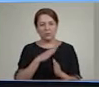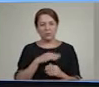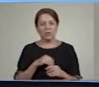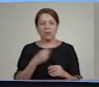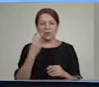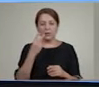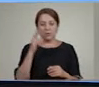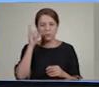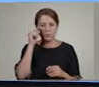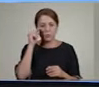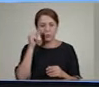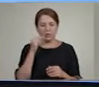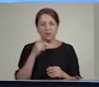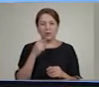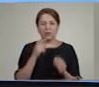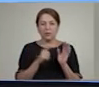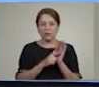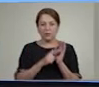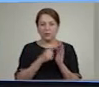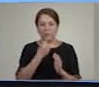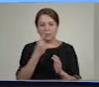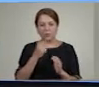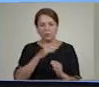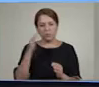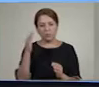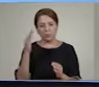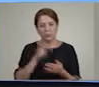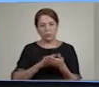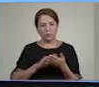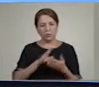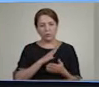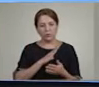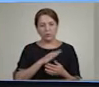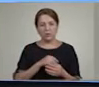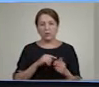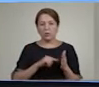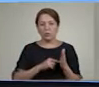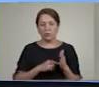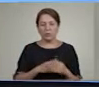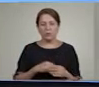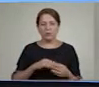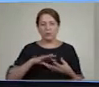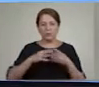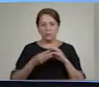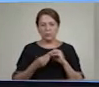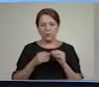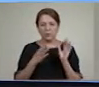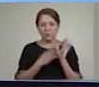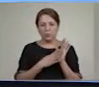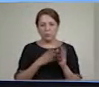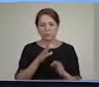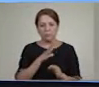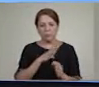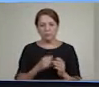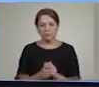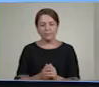2 sonidan 7 birlik o'ng tomonga siljitdik nuqtani. Natijada 9 hosil